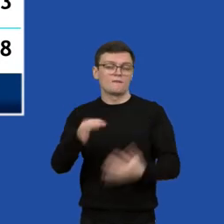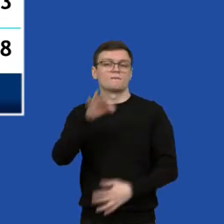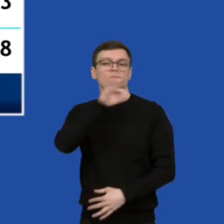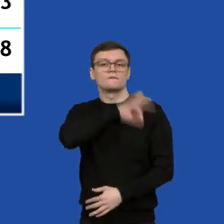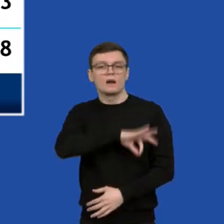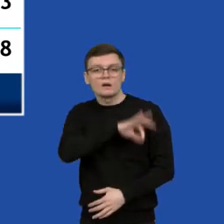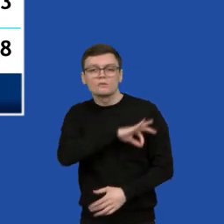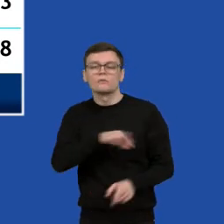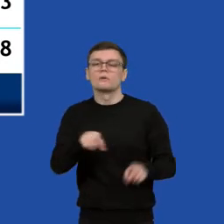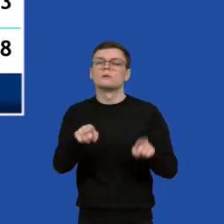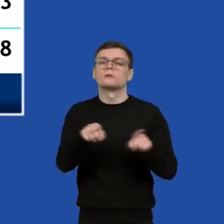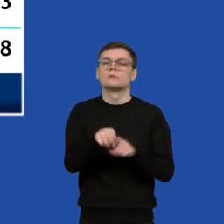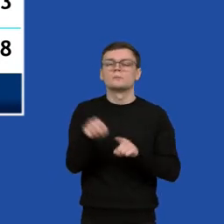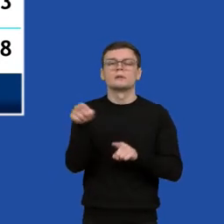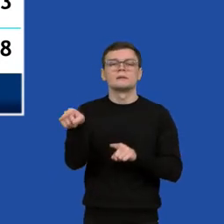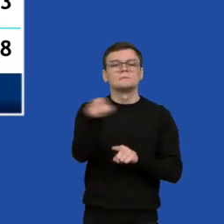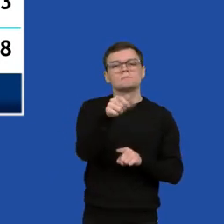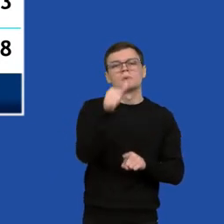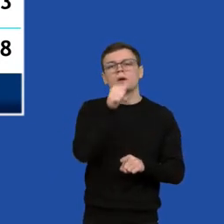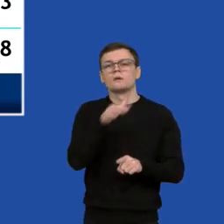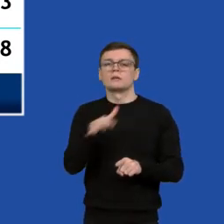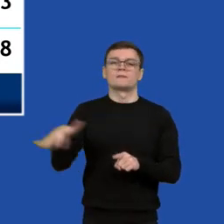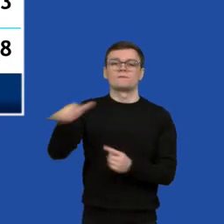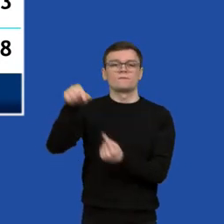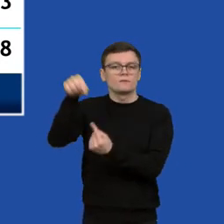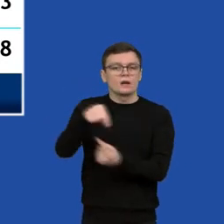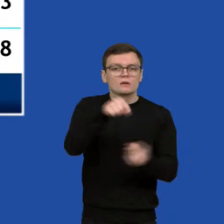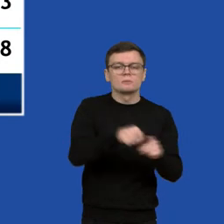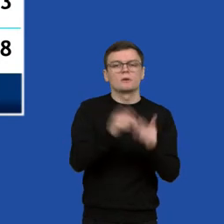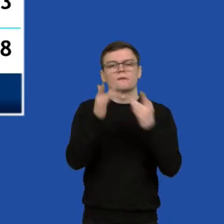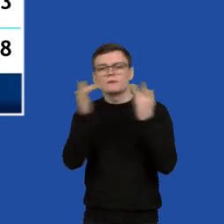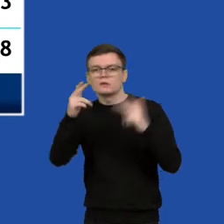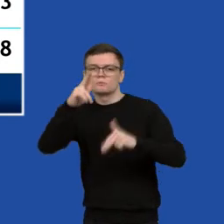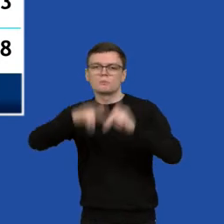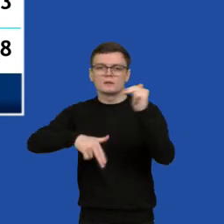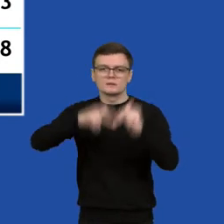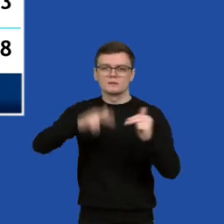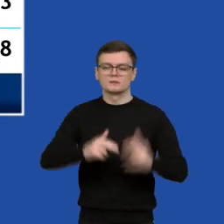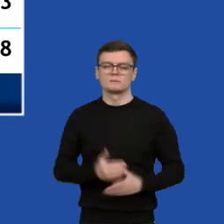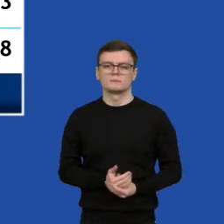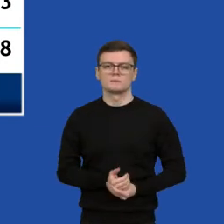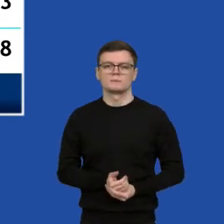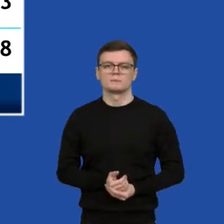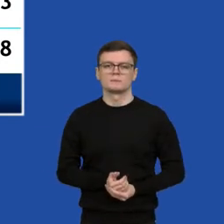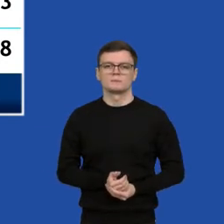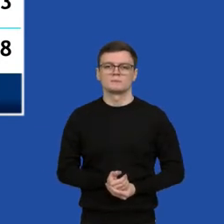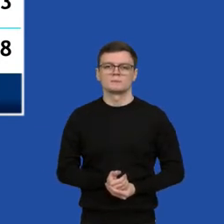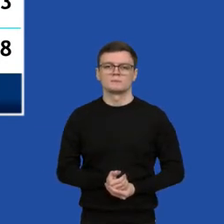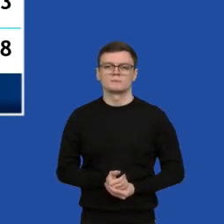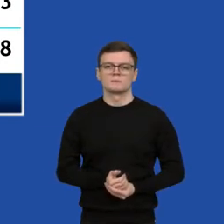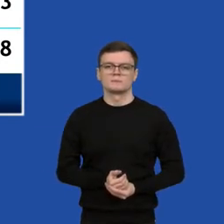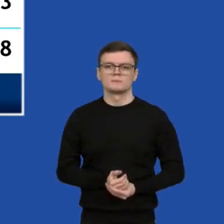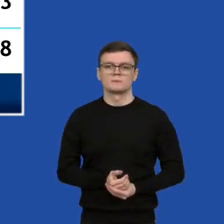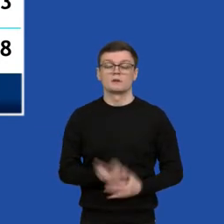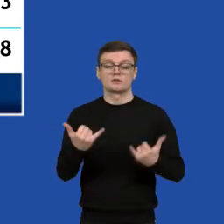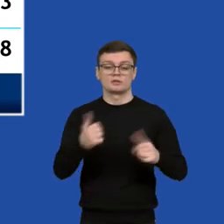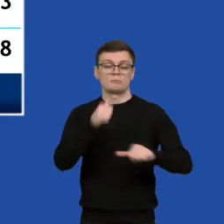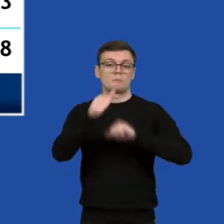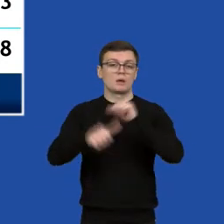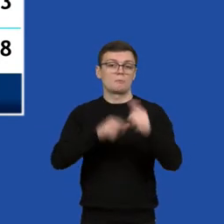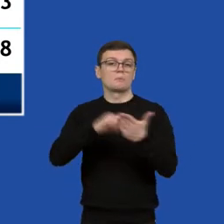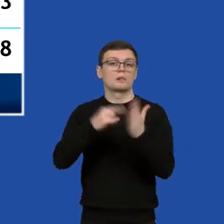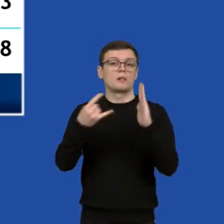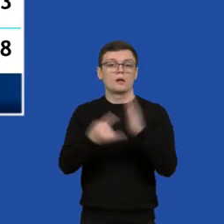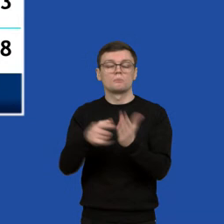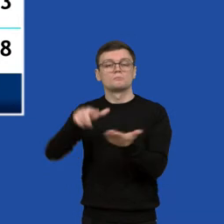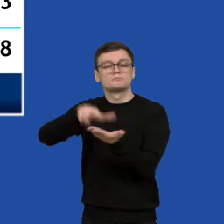taip pat ir su tam tikra infrastruktūra ir su viešaisiais pastatais. Tai šiais metais planuojama